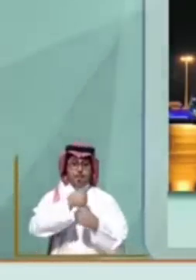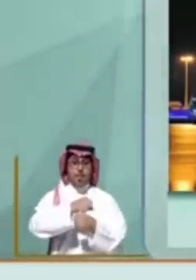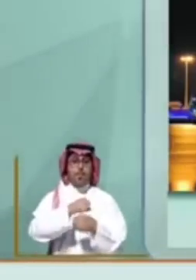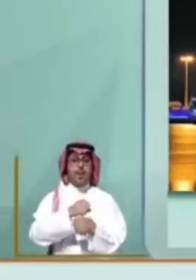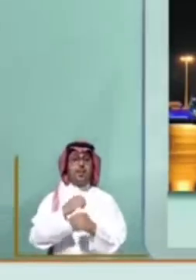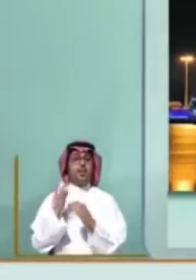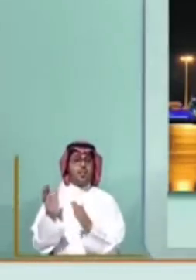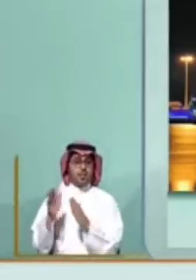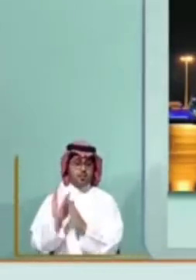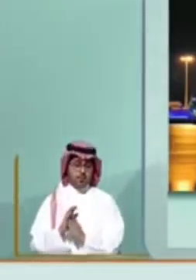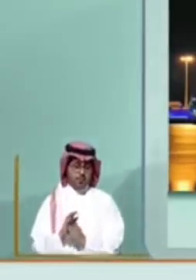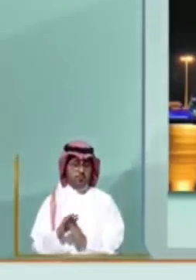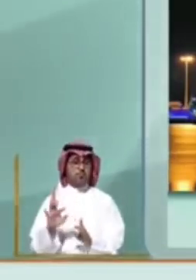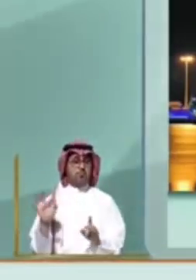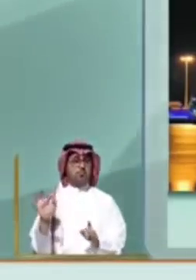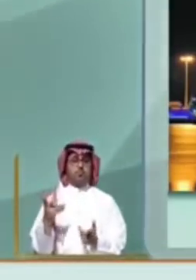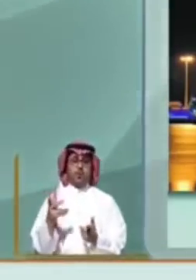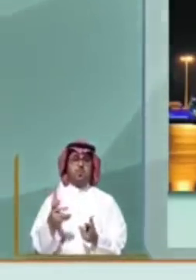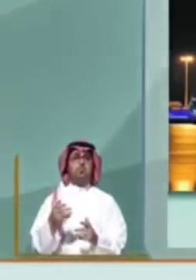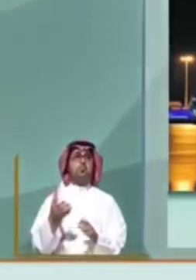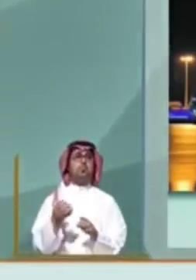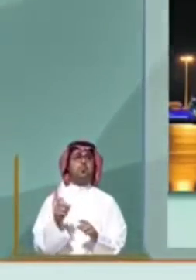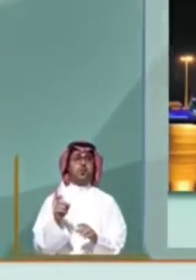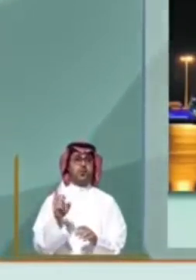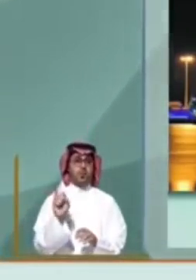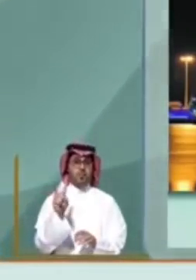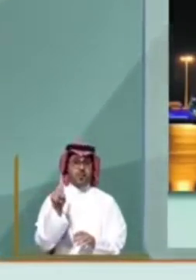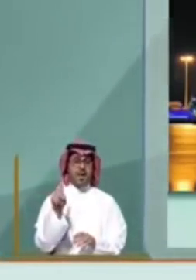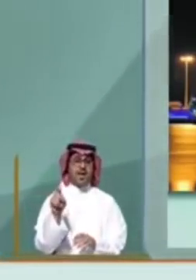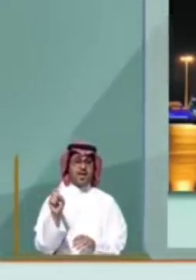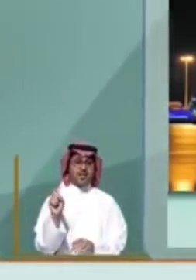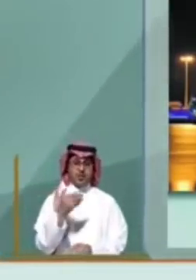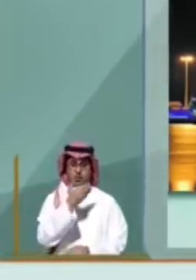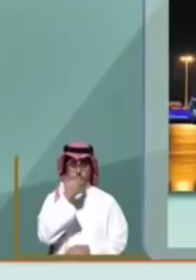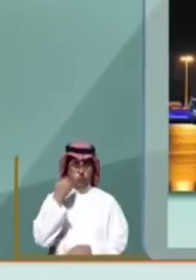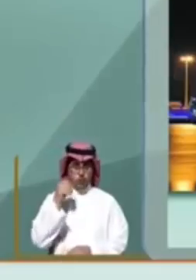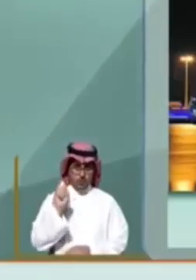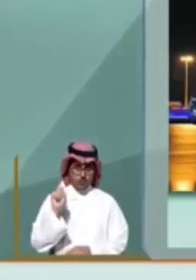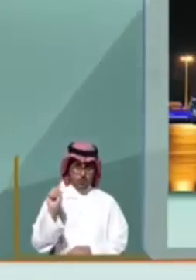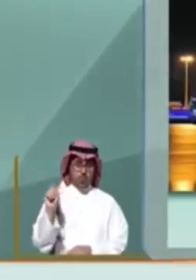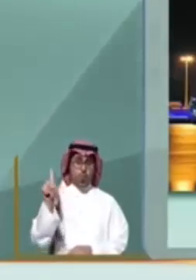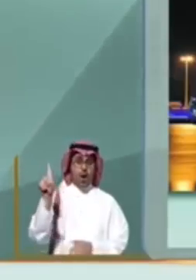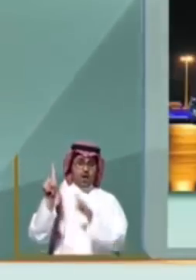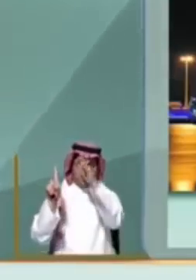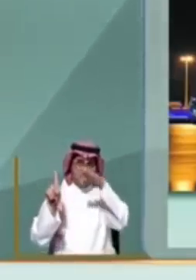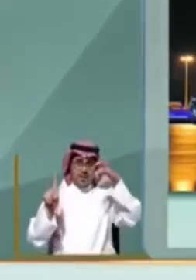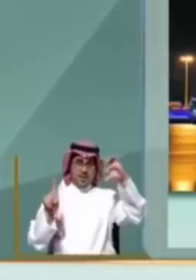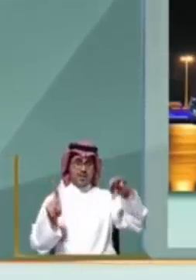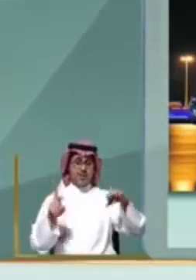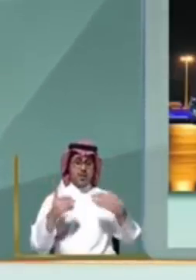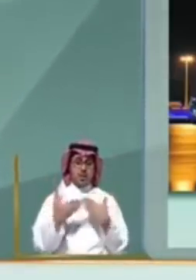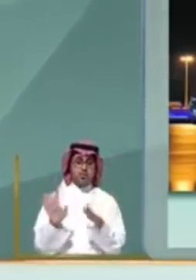الشرقية ومنذ بداية شهر رمضان قامت بالعديد من الجولات